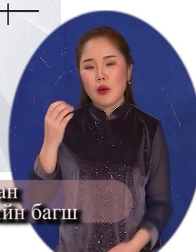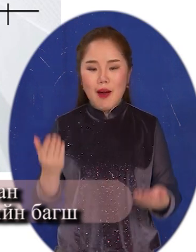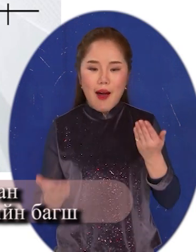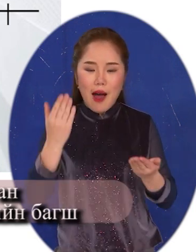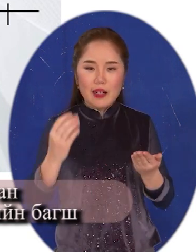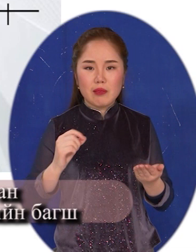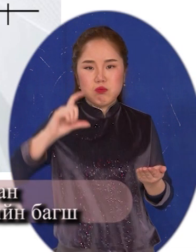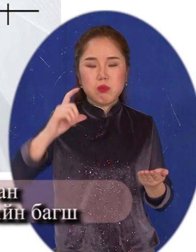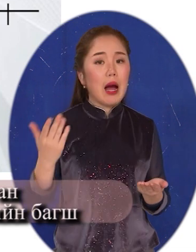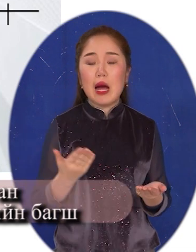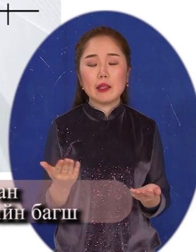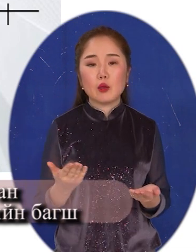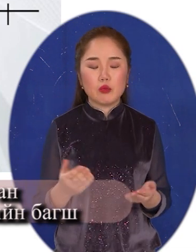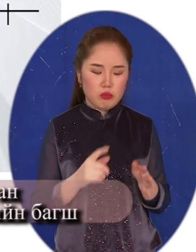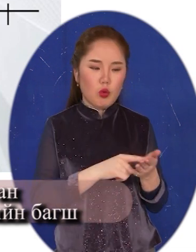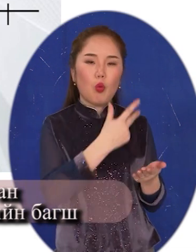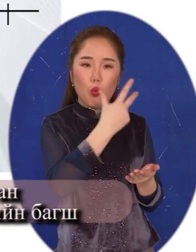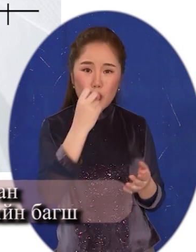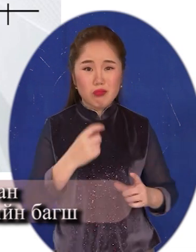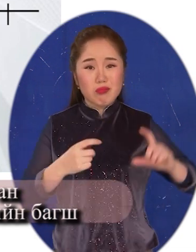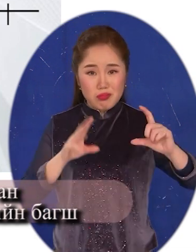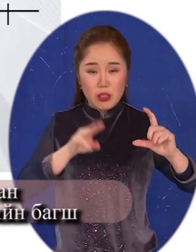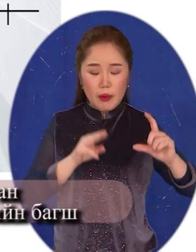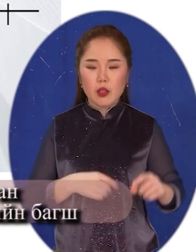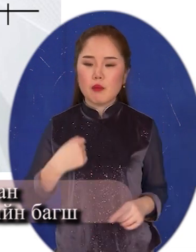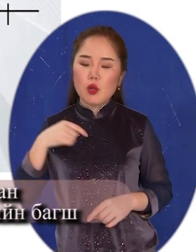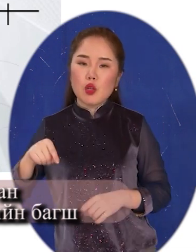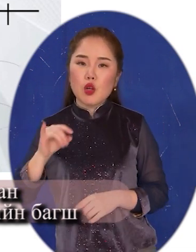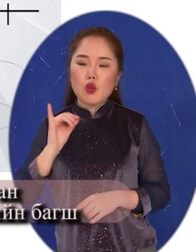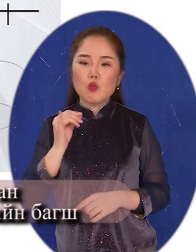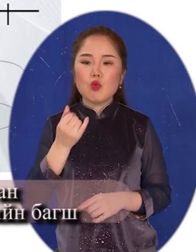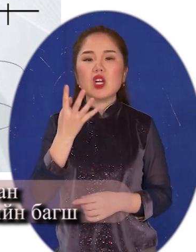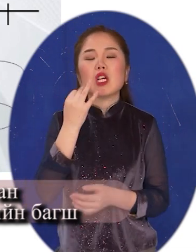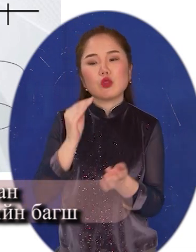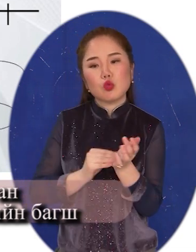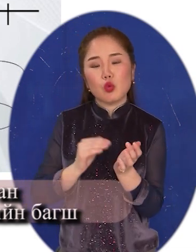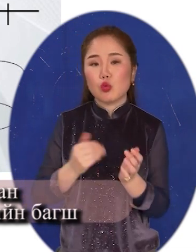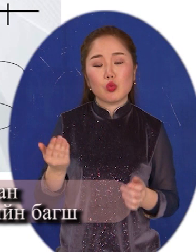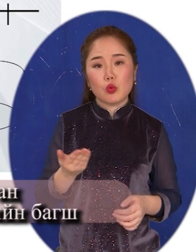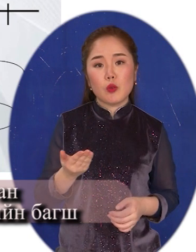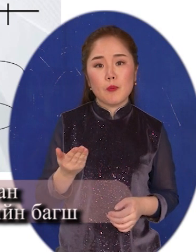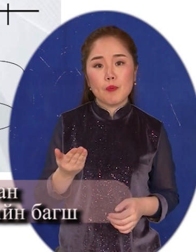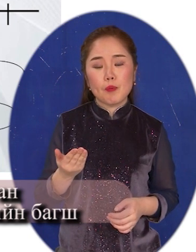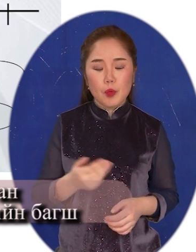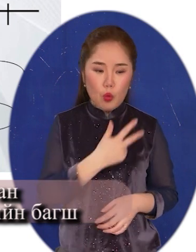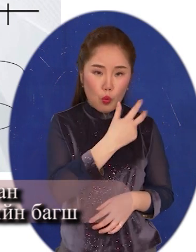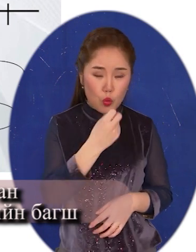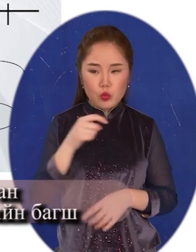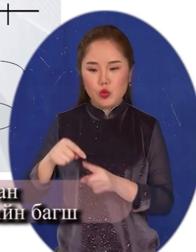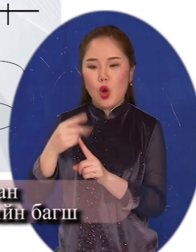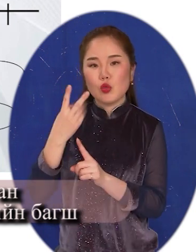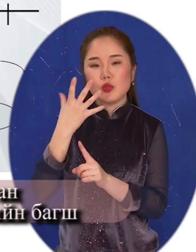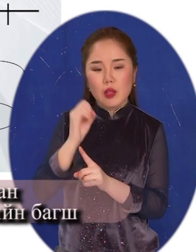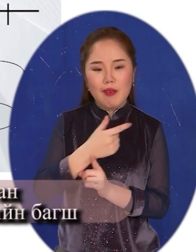Сону мен 300 бен 250-нын кайсысы көп эди? 300 көп. Онда неше сом кемиди экен?